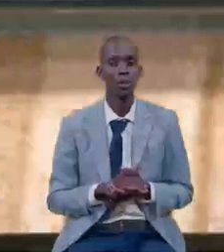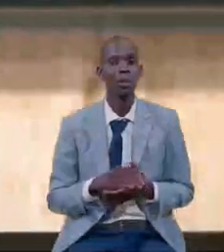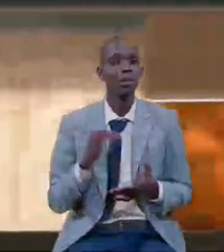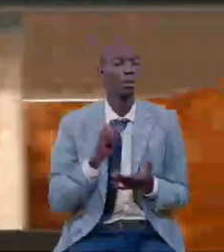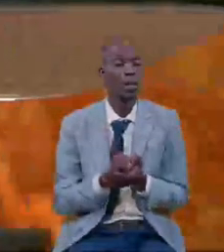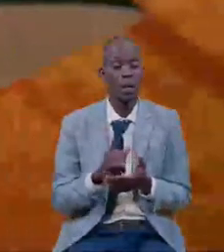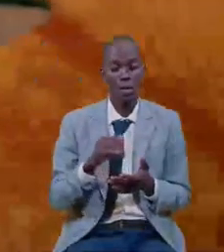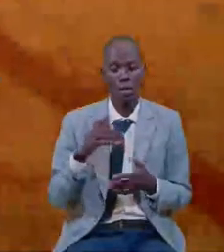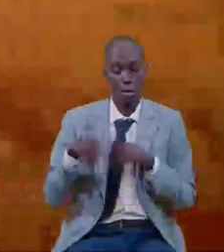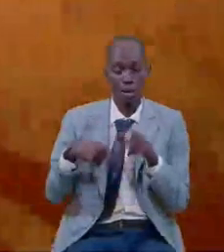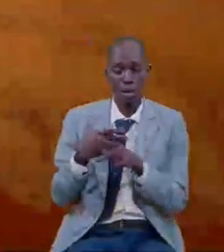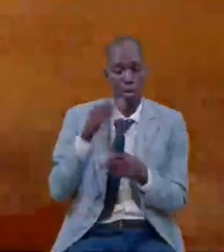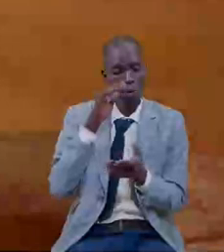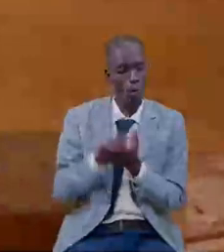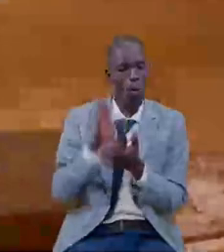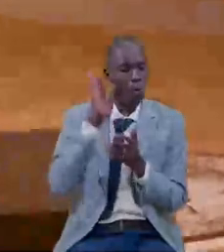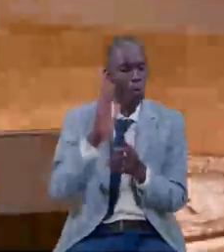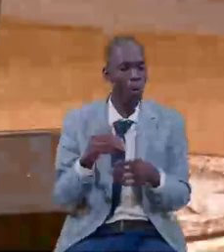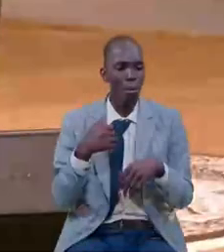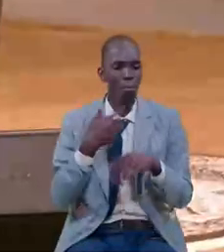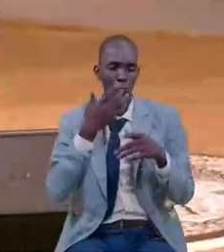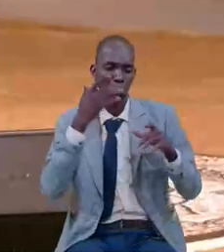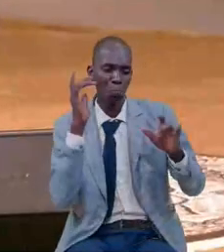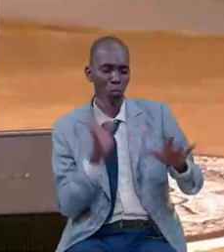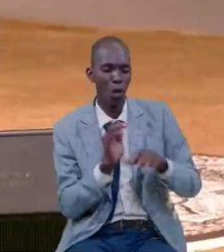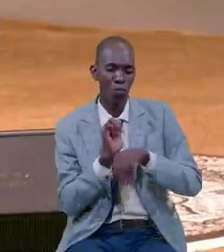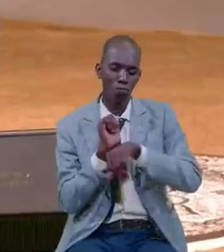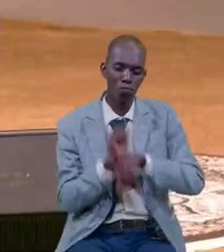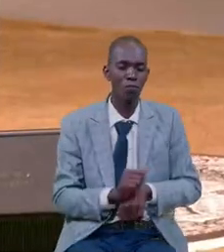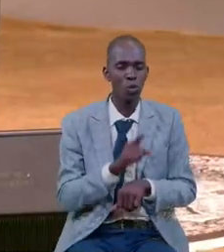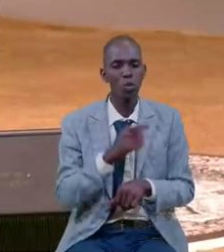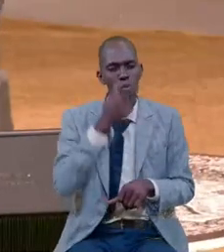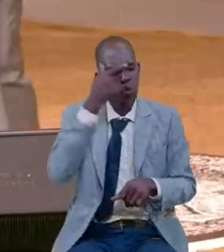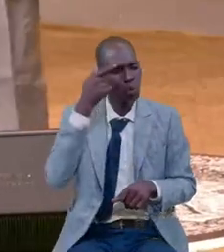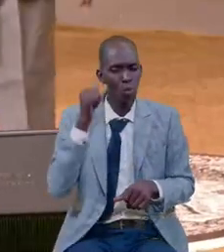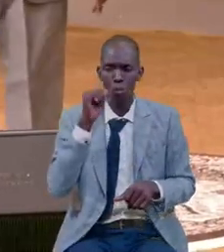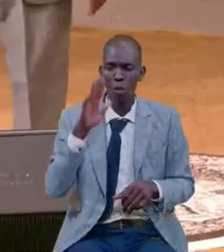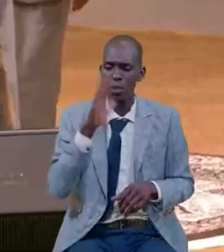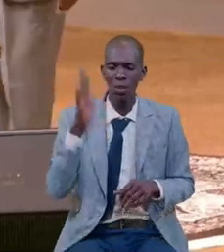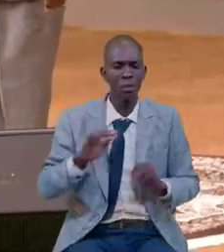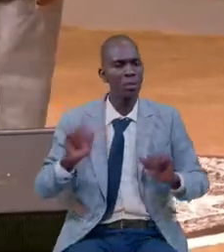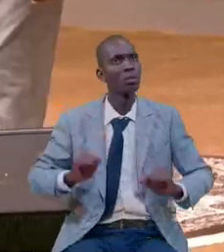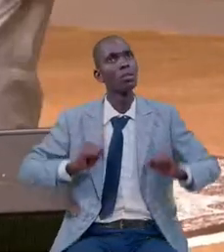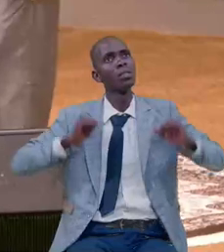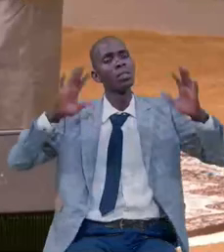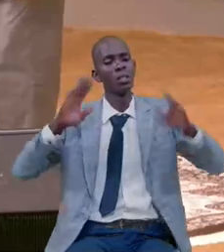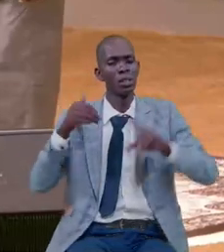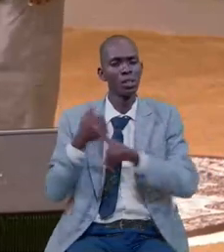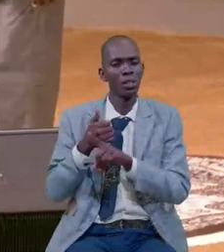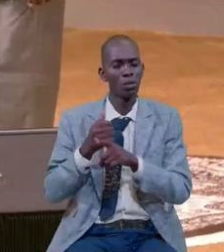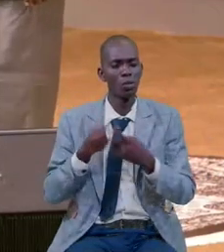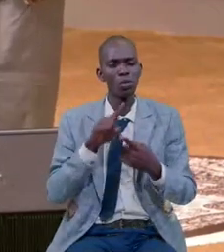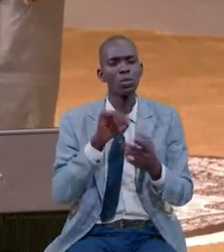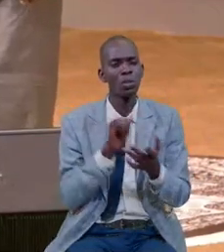bébé et un rossignol, et une marionnette, et elle peut vous